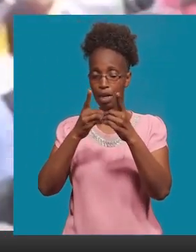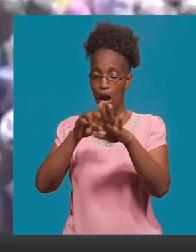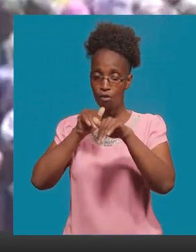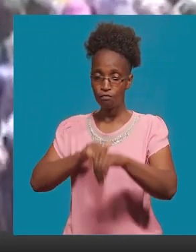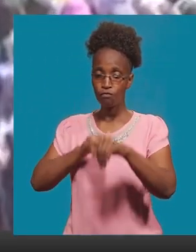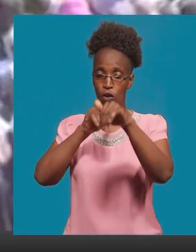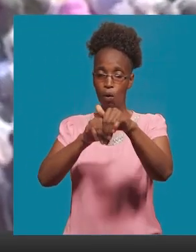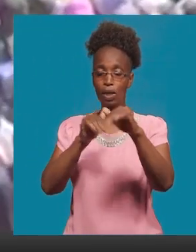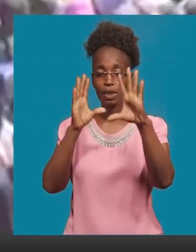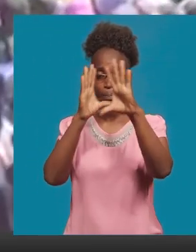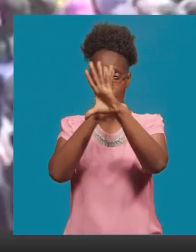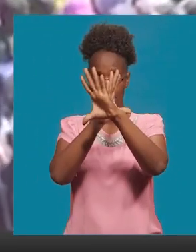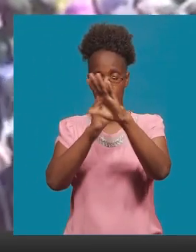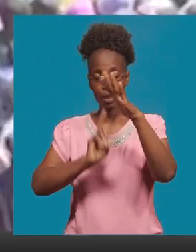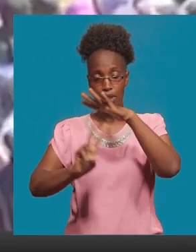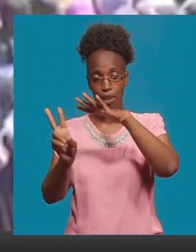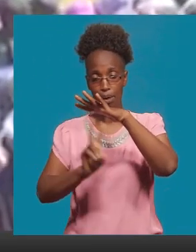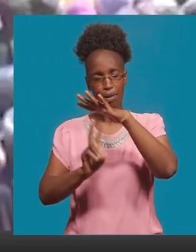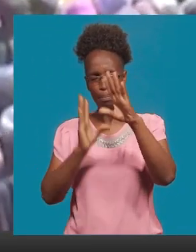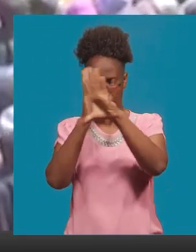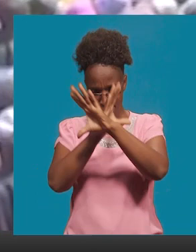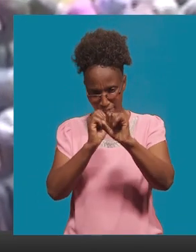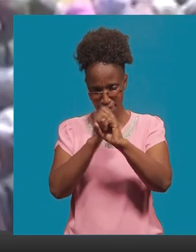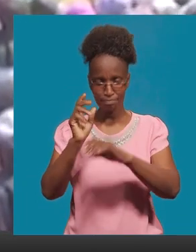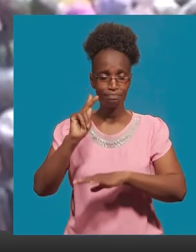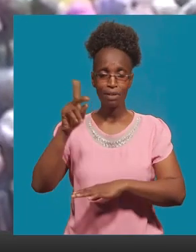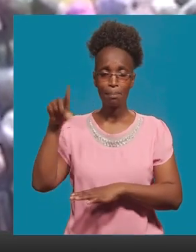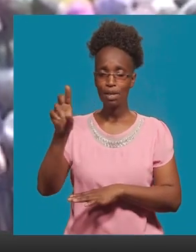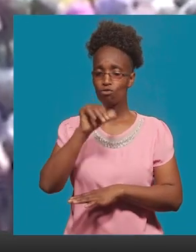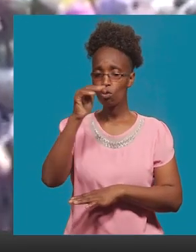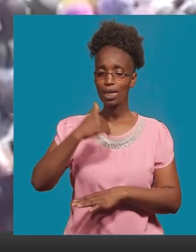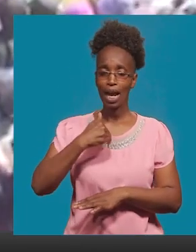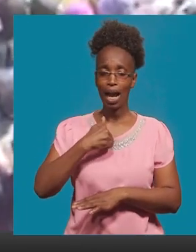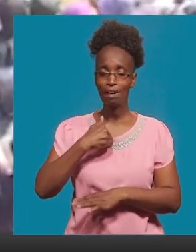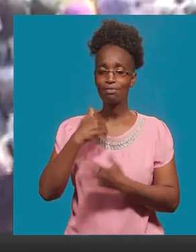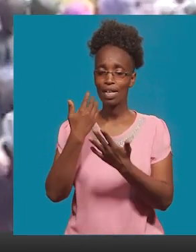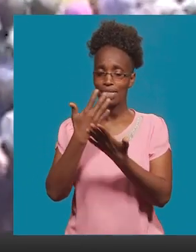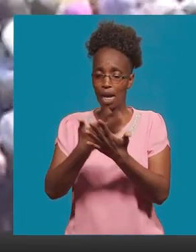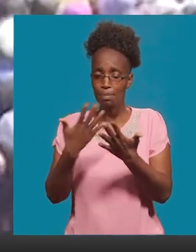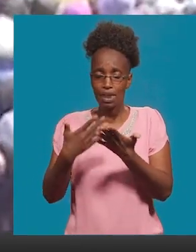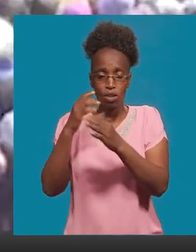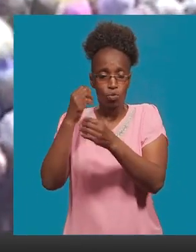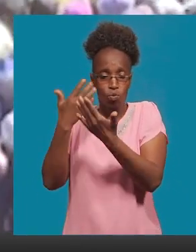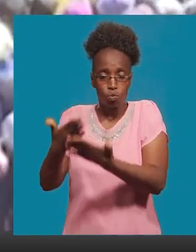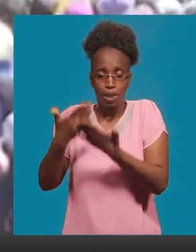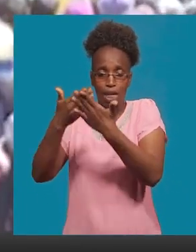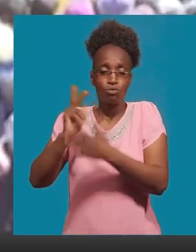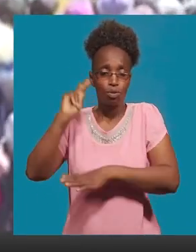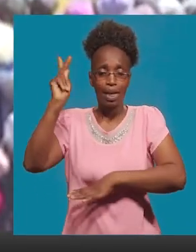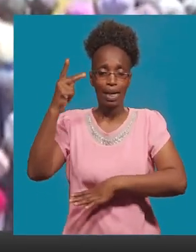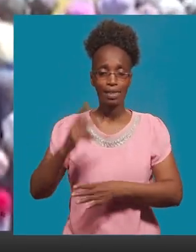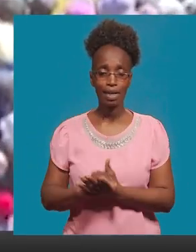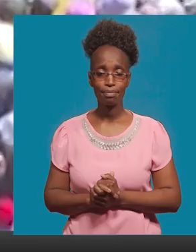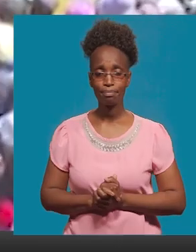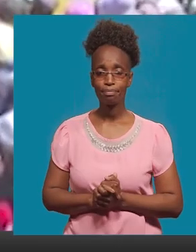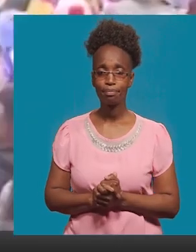na naibu wa rais, Raila hana ajenda ya kuwapa Wakenya, akidai kuwa ni kibaraka cha Rais Uhuru